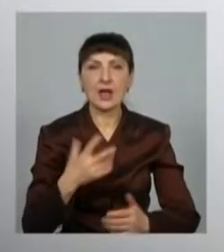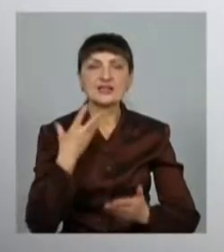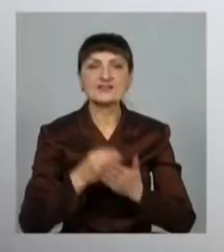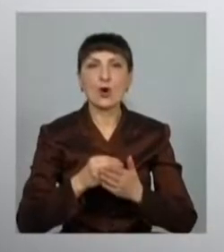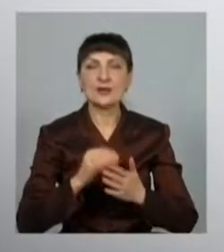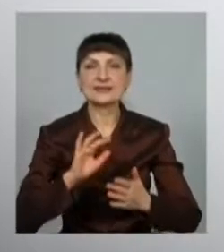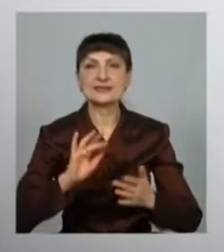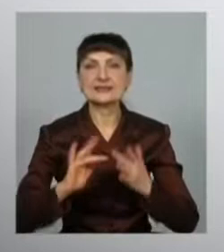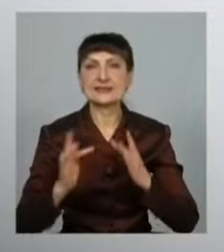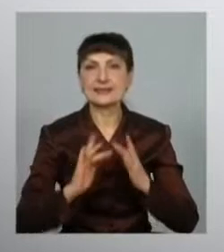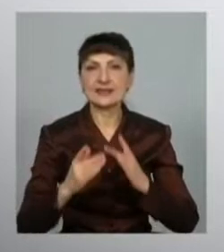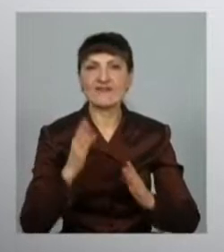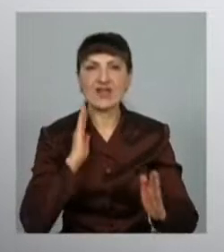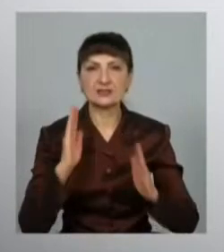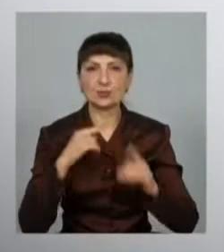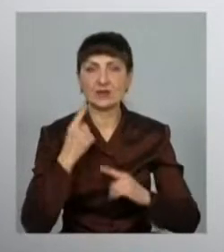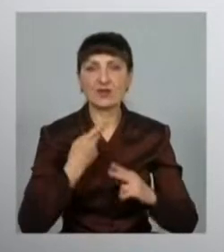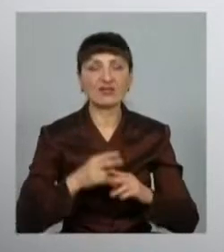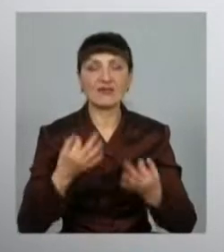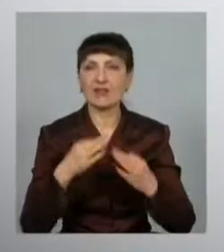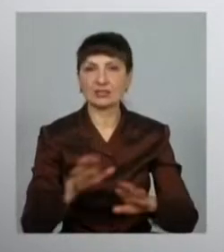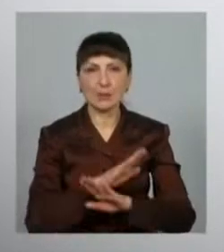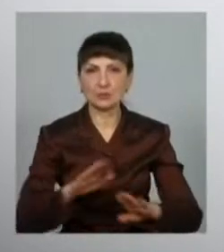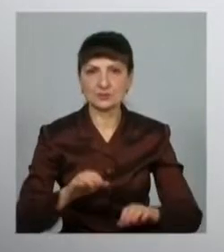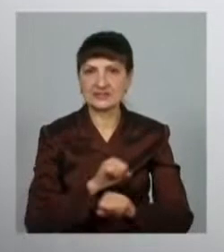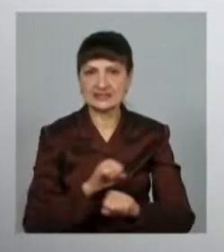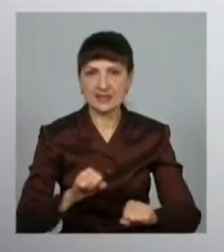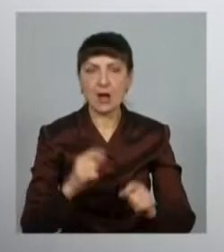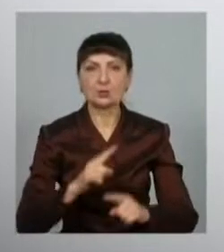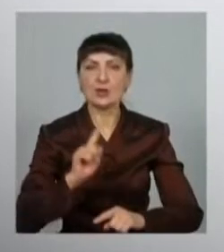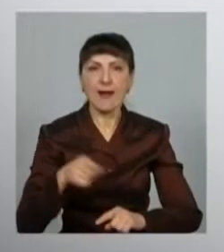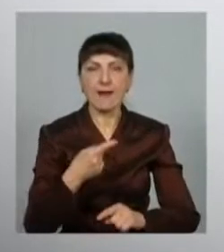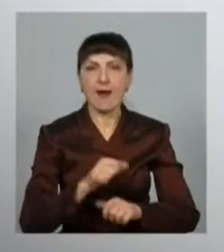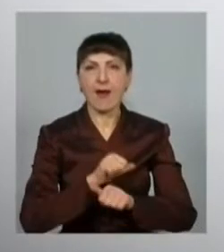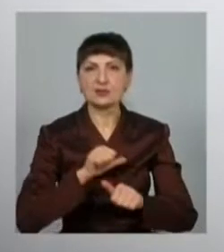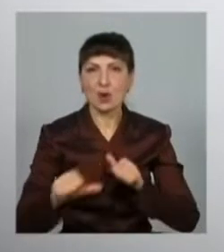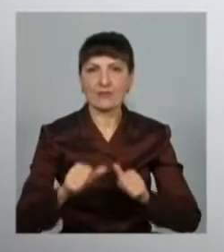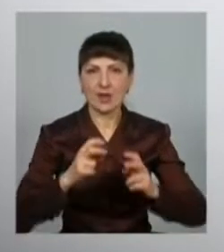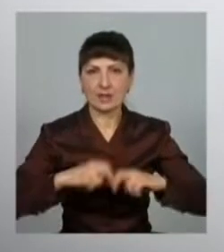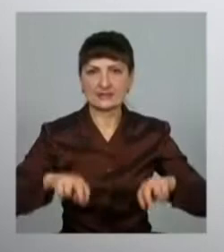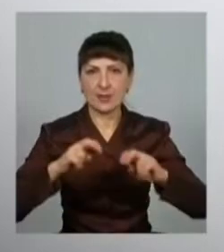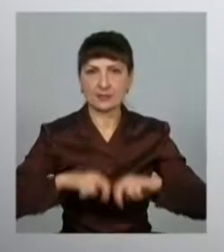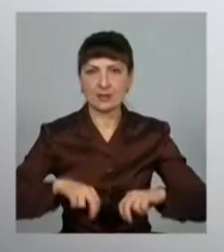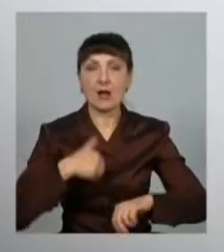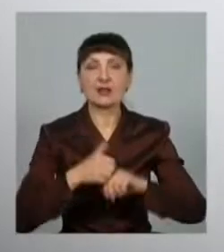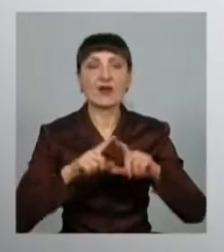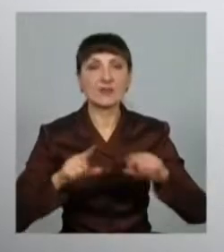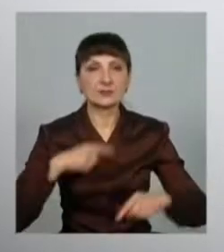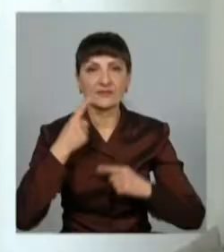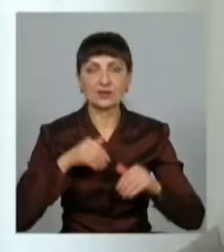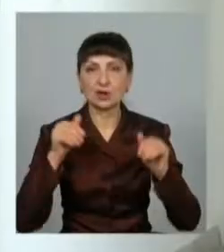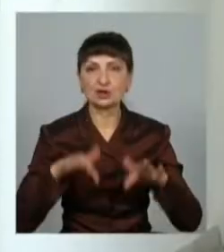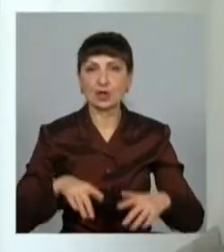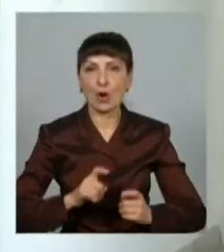странице в facebook он написал что это недопустимый факт требующий особого рассмотрения глава ведомства отметил что решение